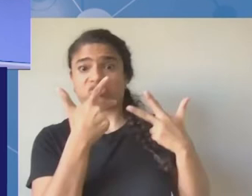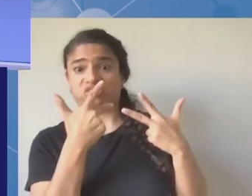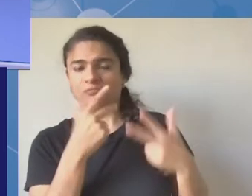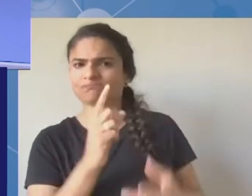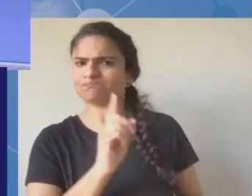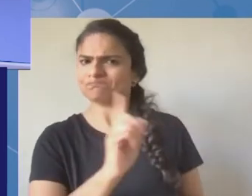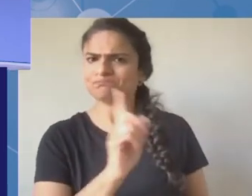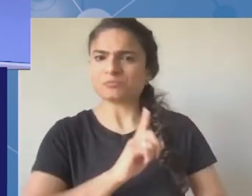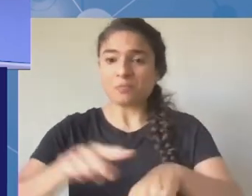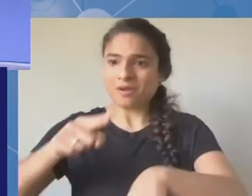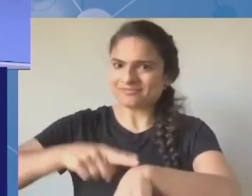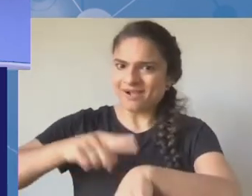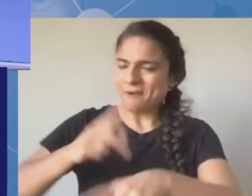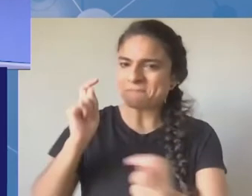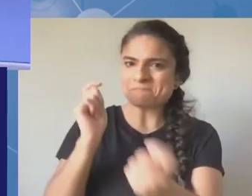التعامل معهم